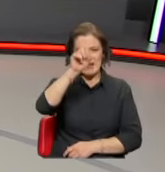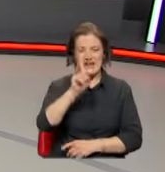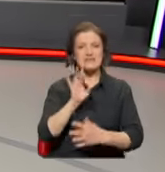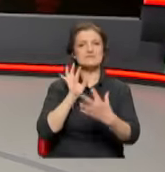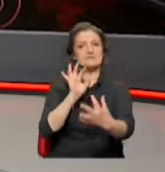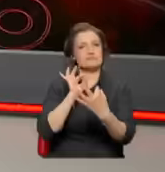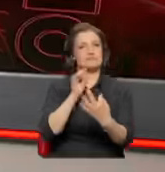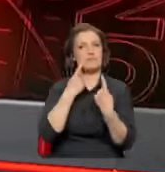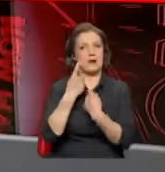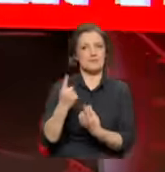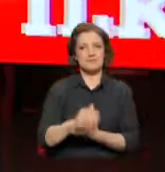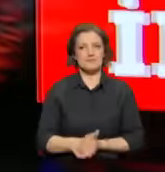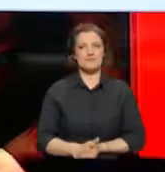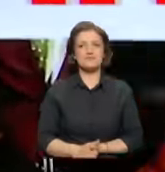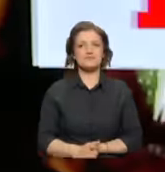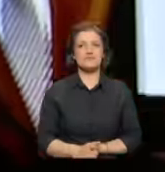temasa bakalım.